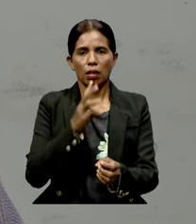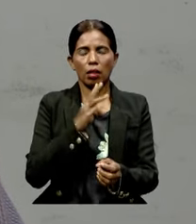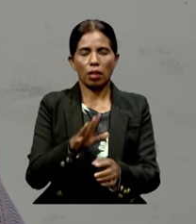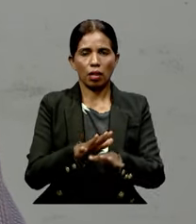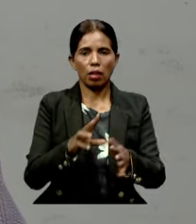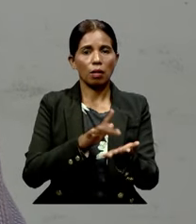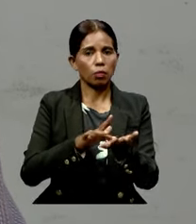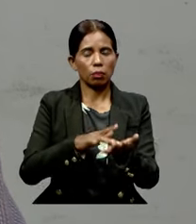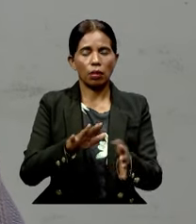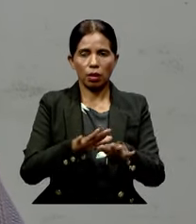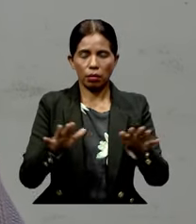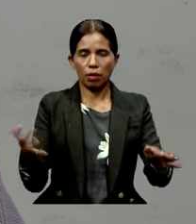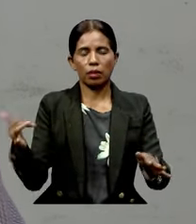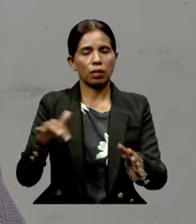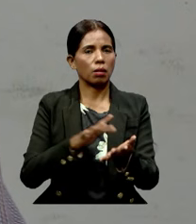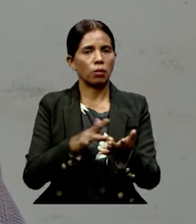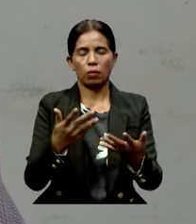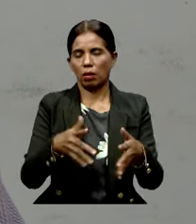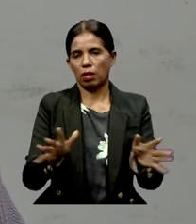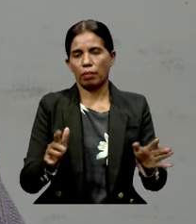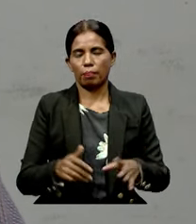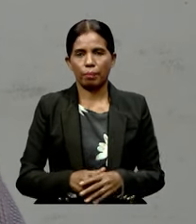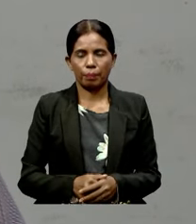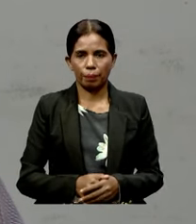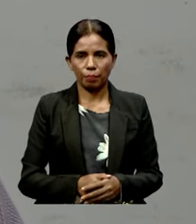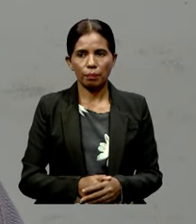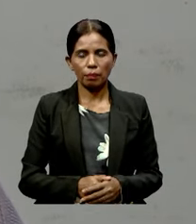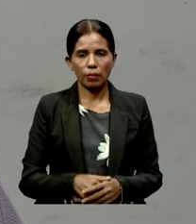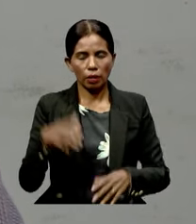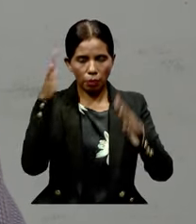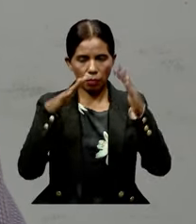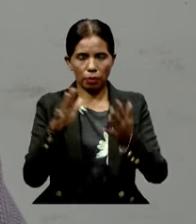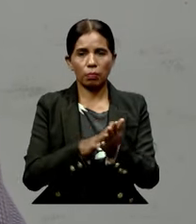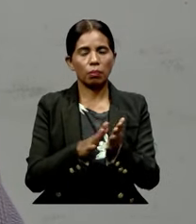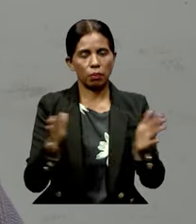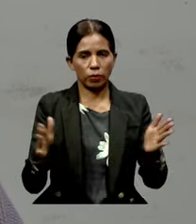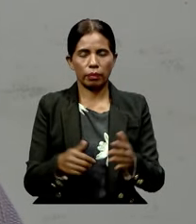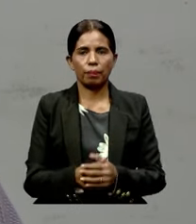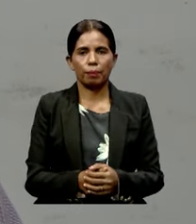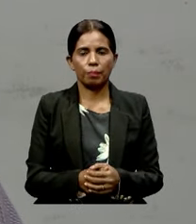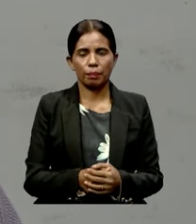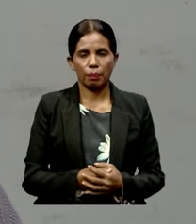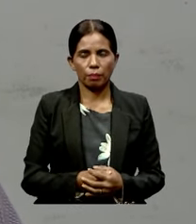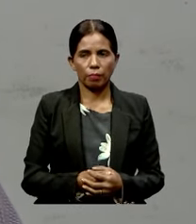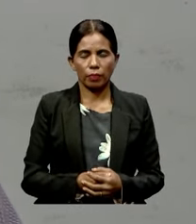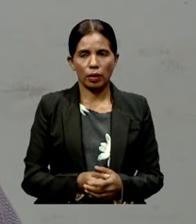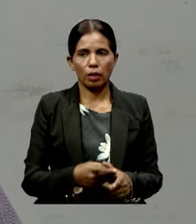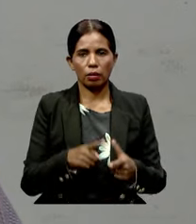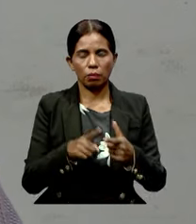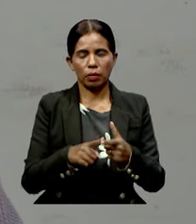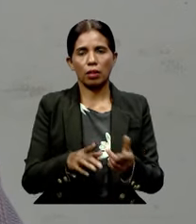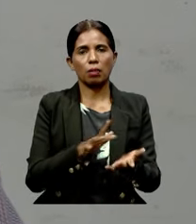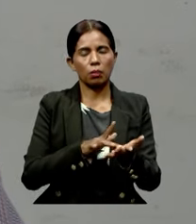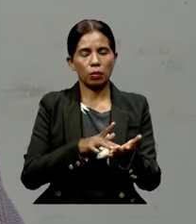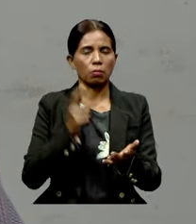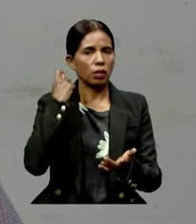zinc oxide et se stok out nafatin sirap iha fornesimento e problema botil. Segundo maka iha emeruk bah hipertensang